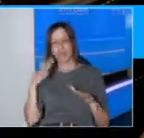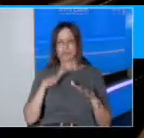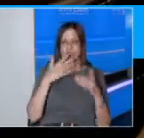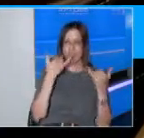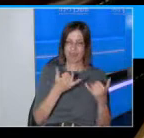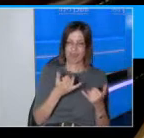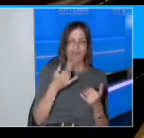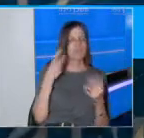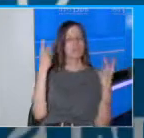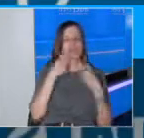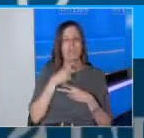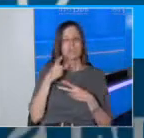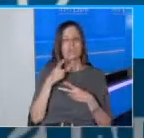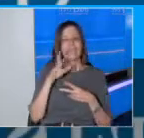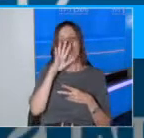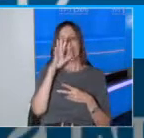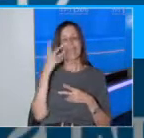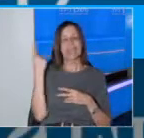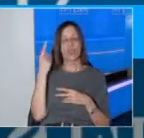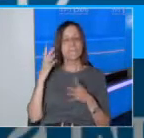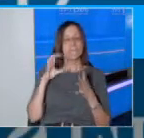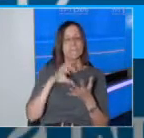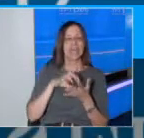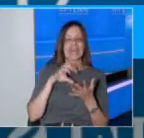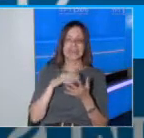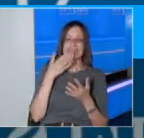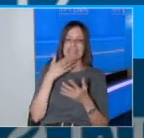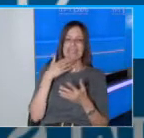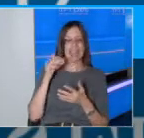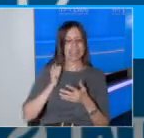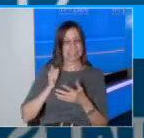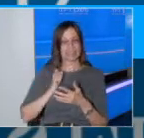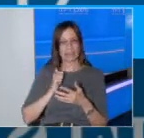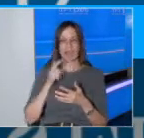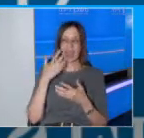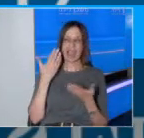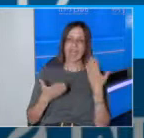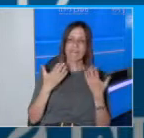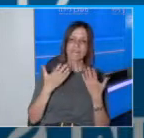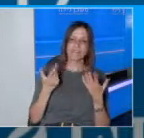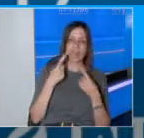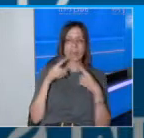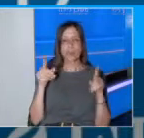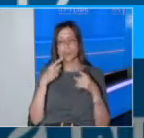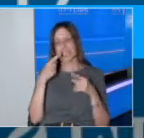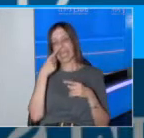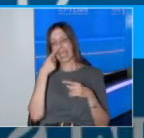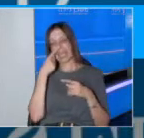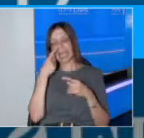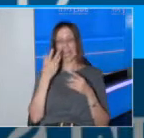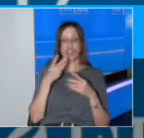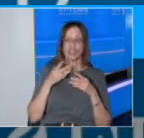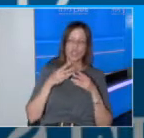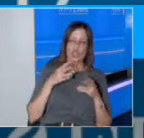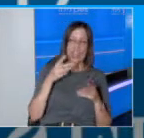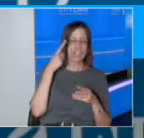כולם מבינים שזה היום המרכזי לישראל ועם הצבא. ההבדל כנראה הוא במוזיקה, בריח, בשיטה, בגישה, שזה בסדר